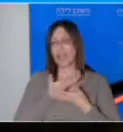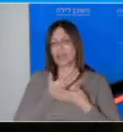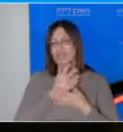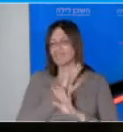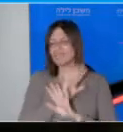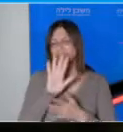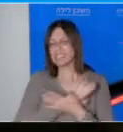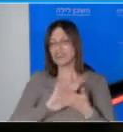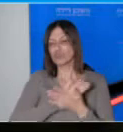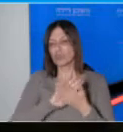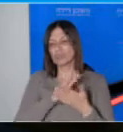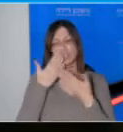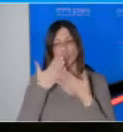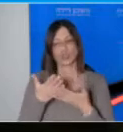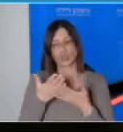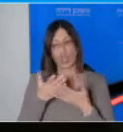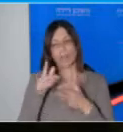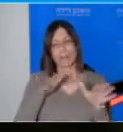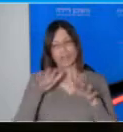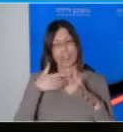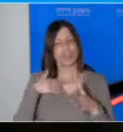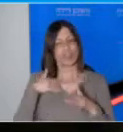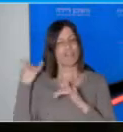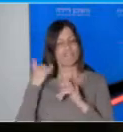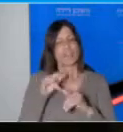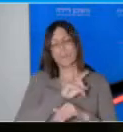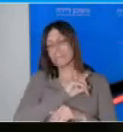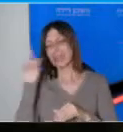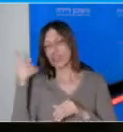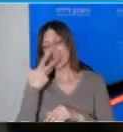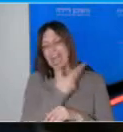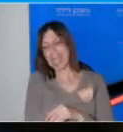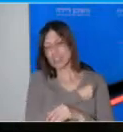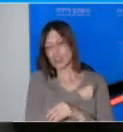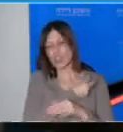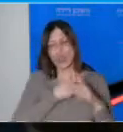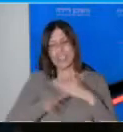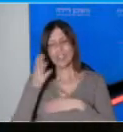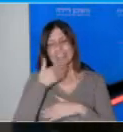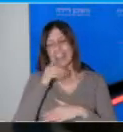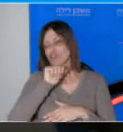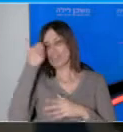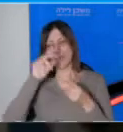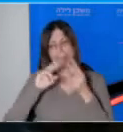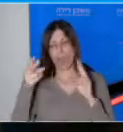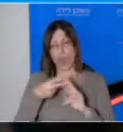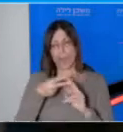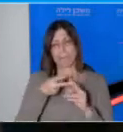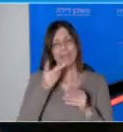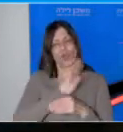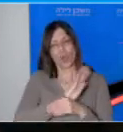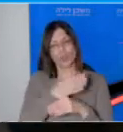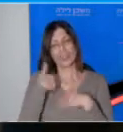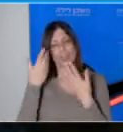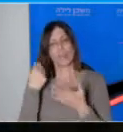סיוע בממשלה. אנחנו הבאנו מיליוני חיסונים, הוצאנו את ישראל ראשונה בעולם מהקורונה, נתנו